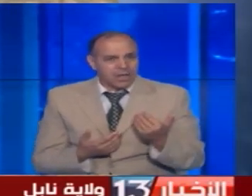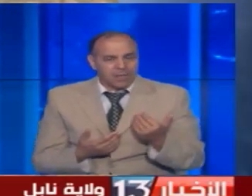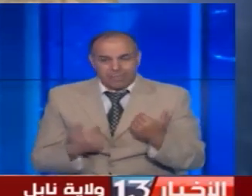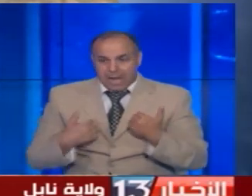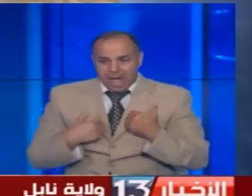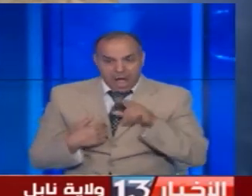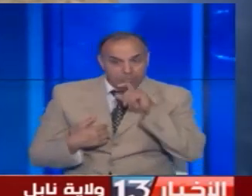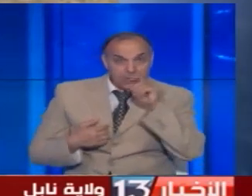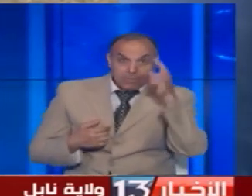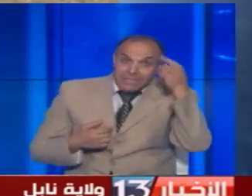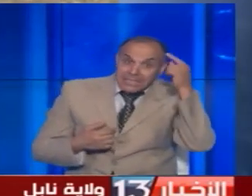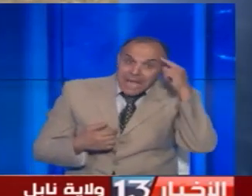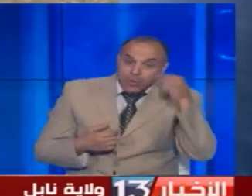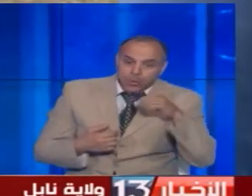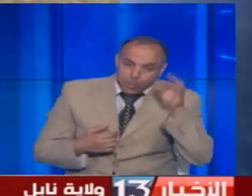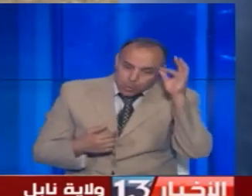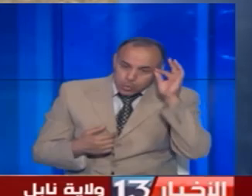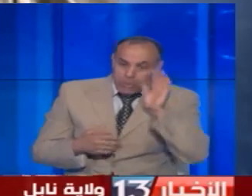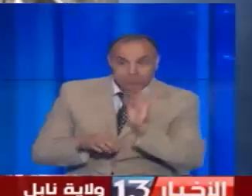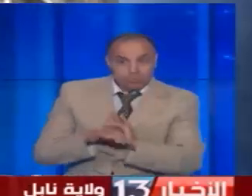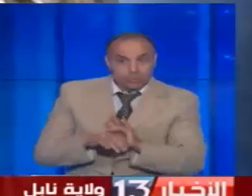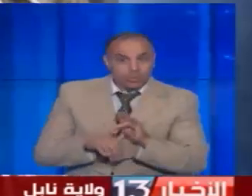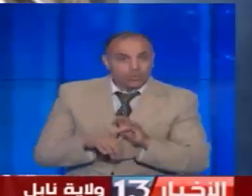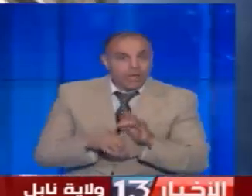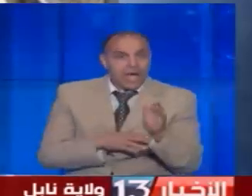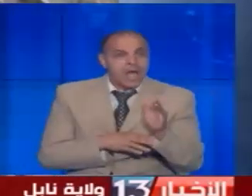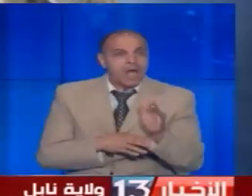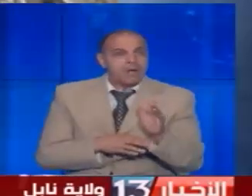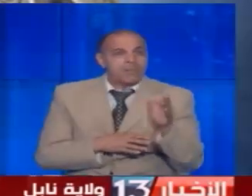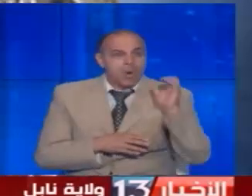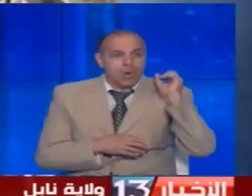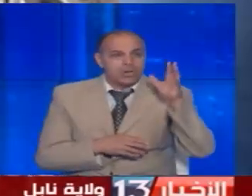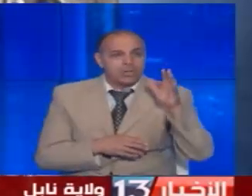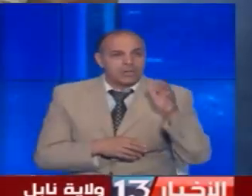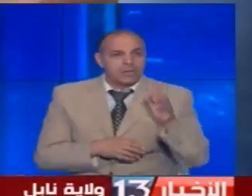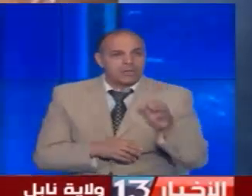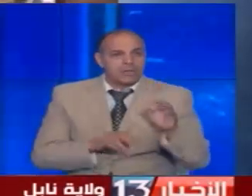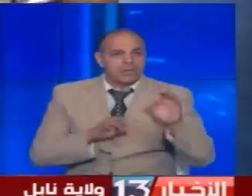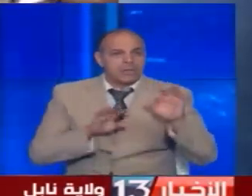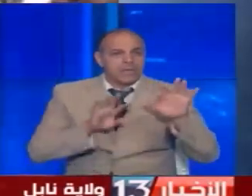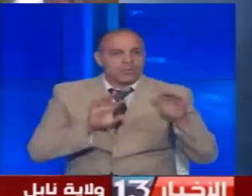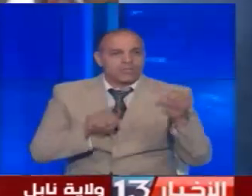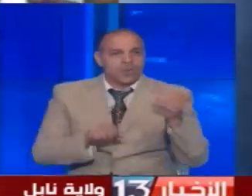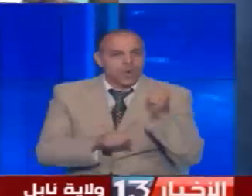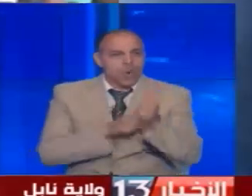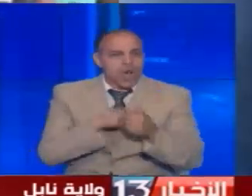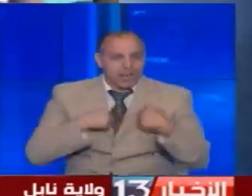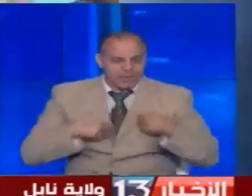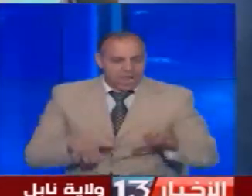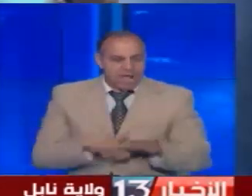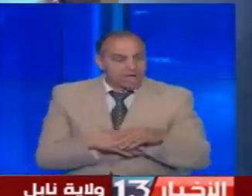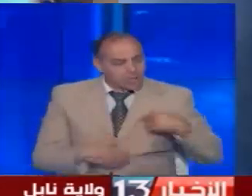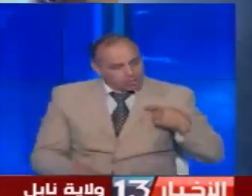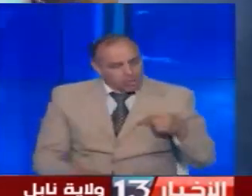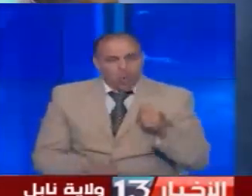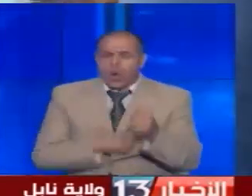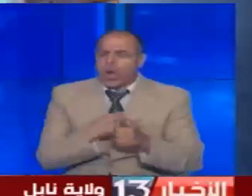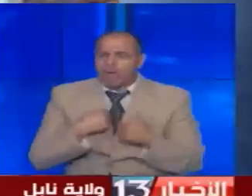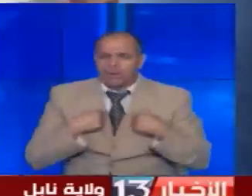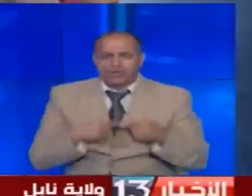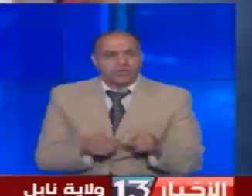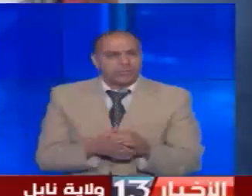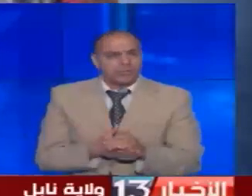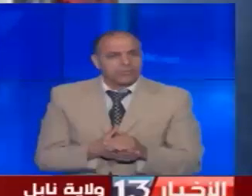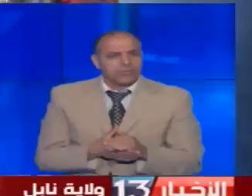سبيسيمان المختصه به منطقه الجبال الهواريه. نعم 94 من ربي في الطير هذا. كل عام نحظى الوقت هذا. ما